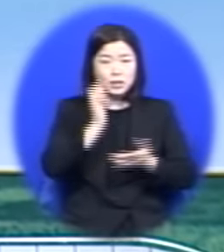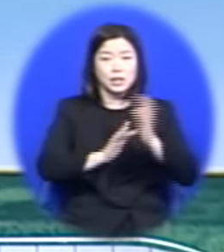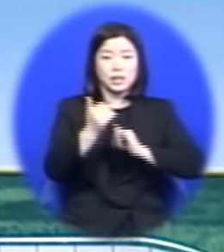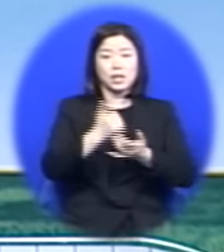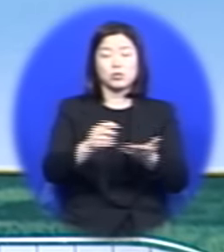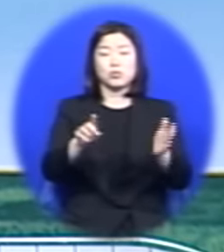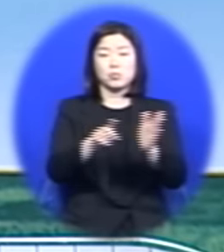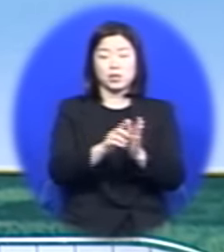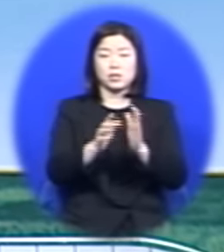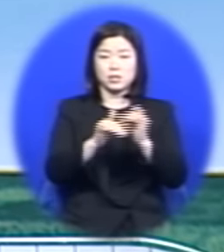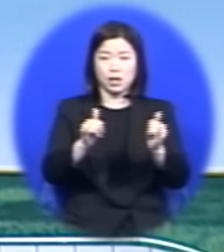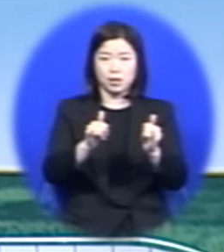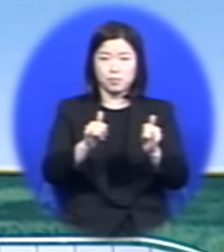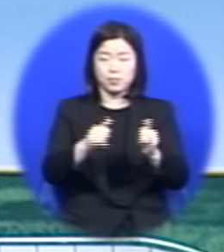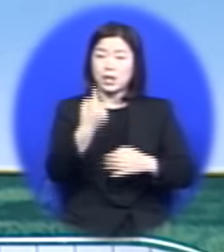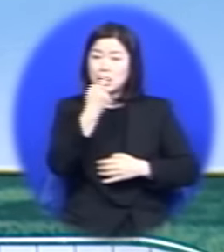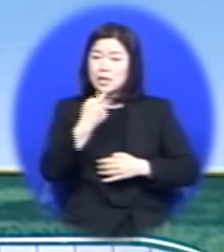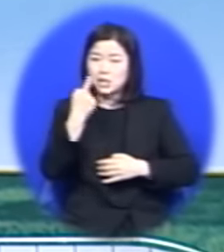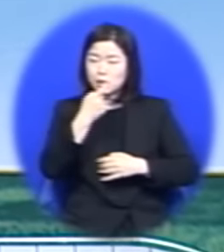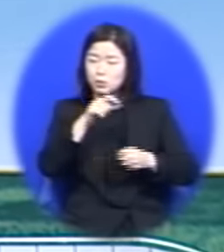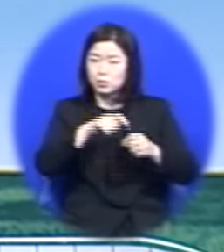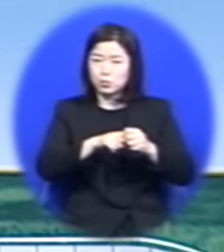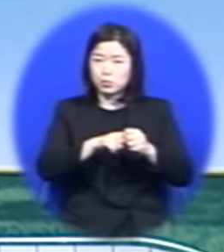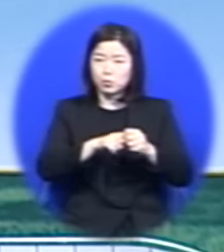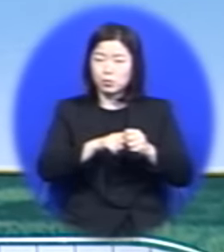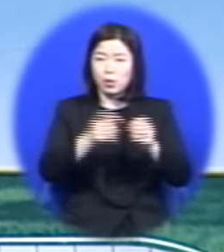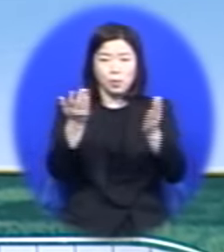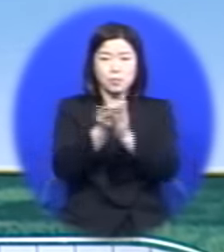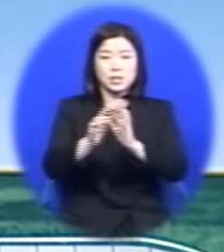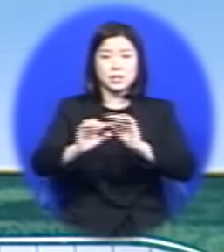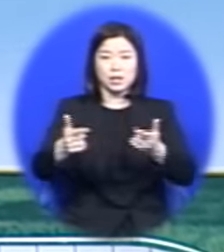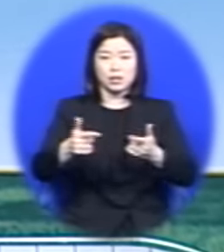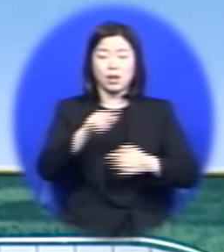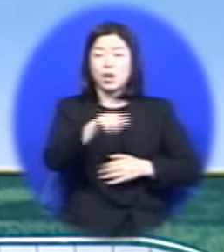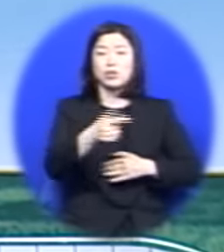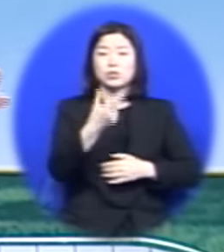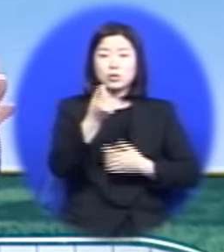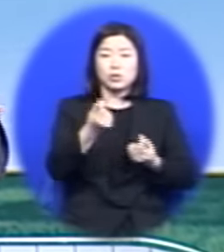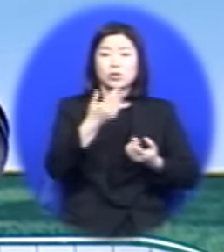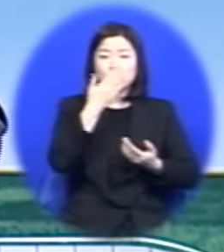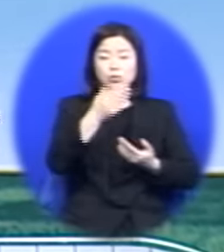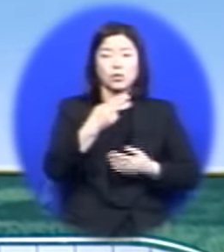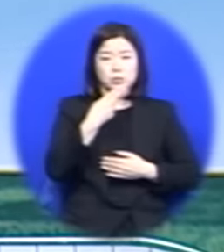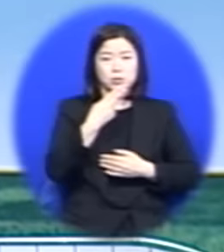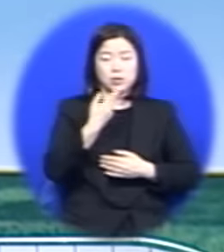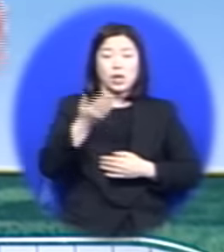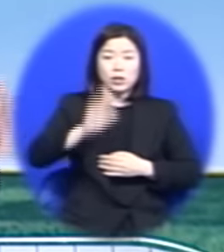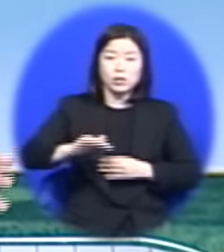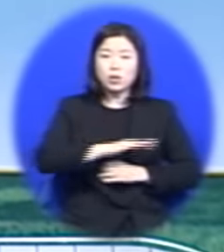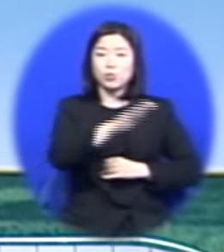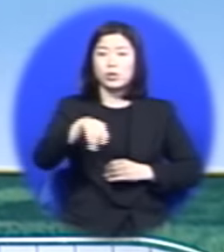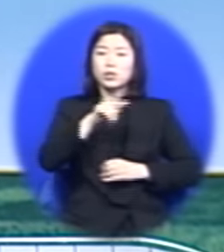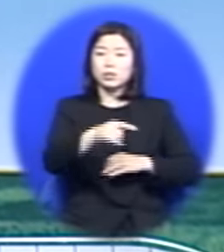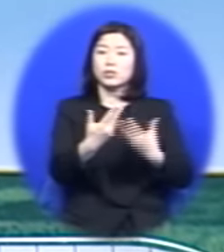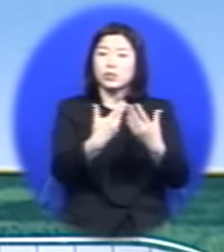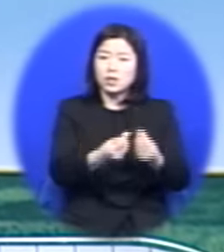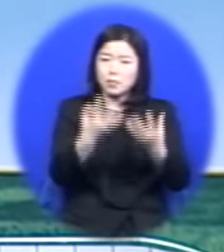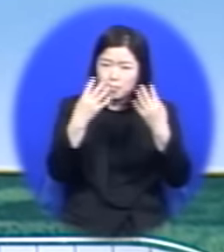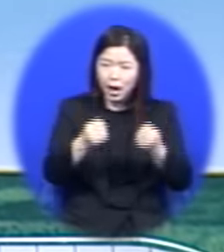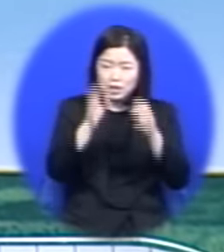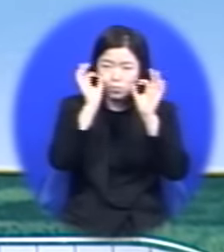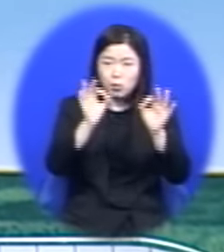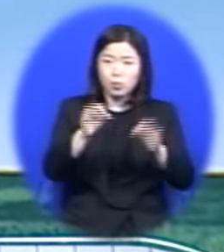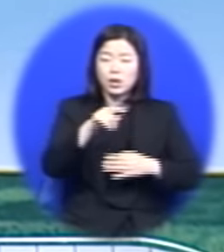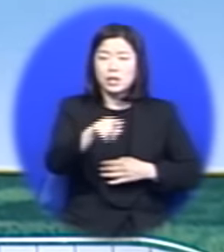되는 거예요. 그럴 수가 없는 겁니다. 그런데 우리는 그런 경우를 너무 많이 보고 그